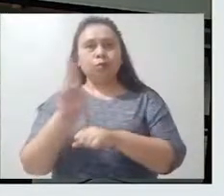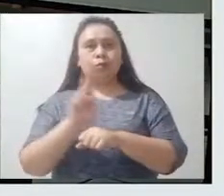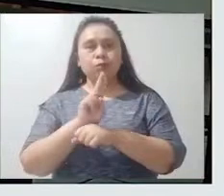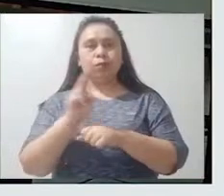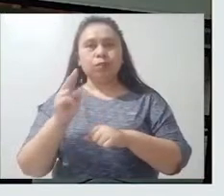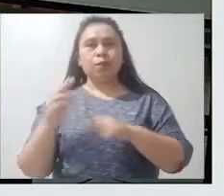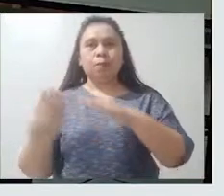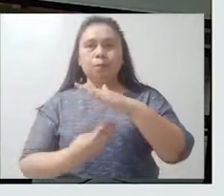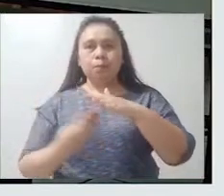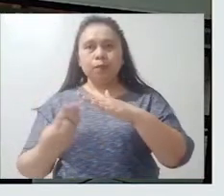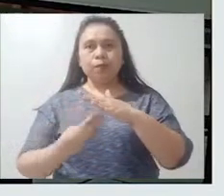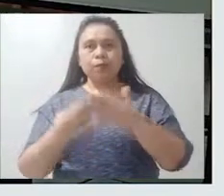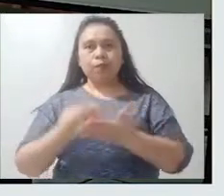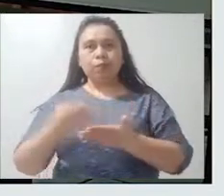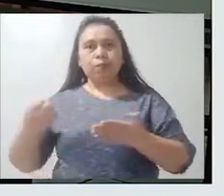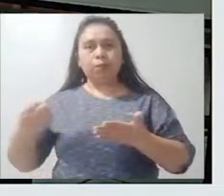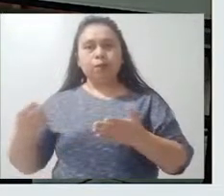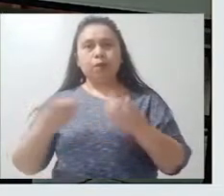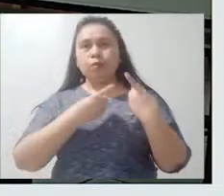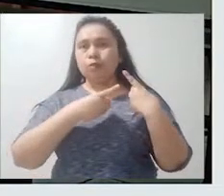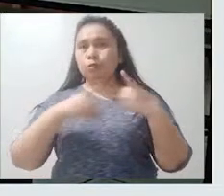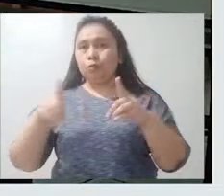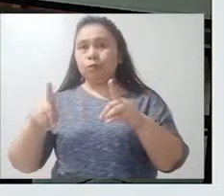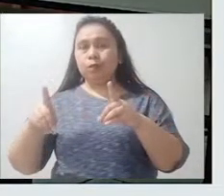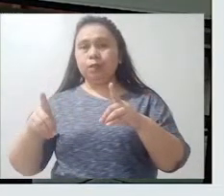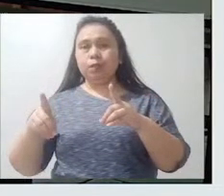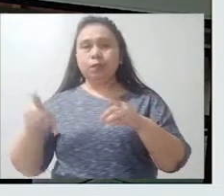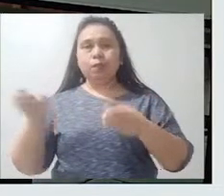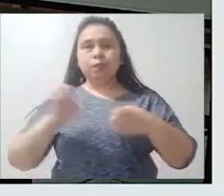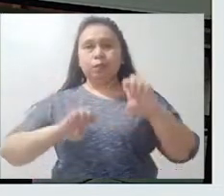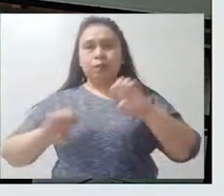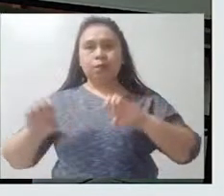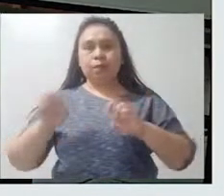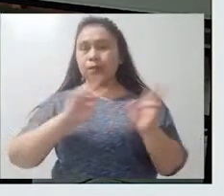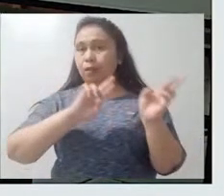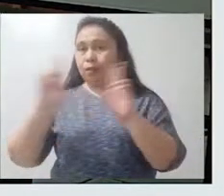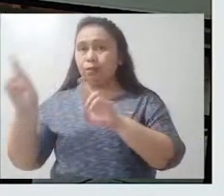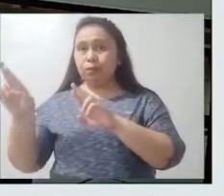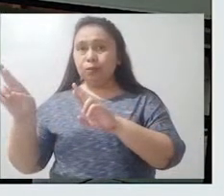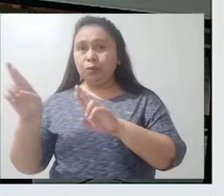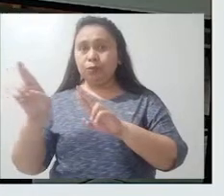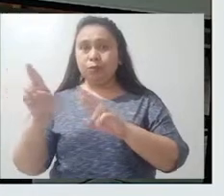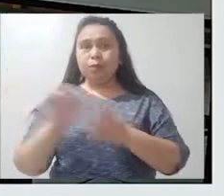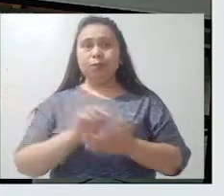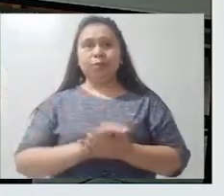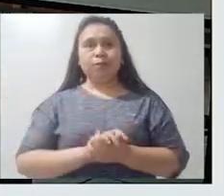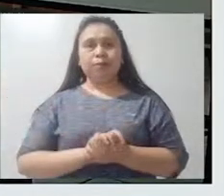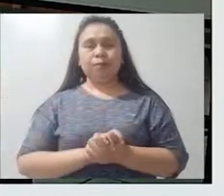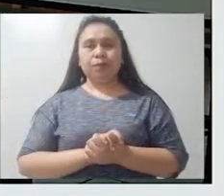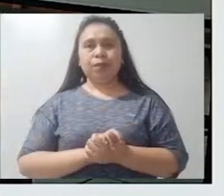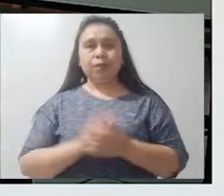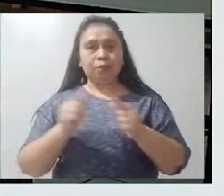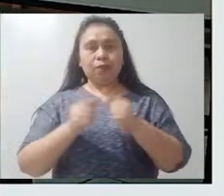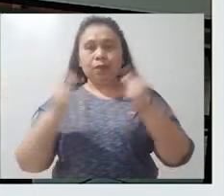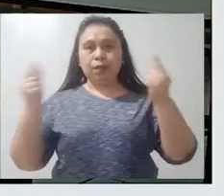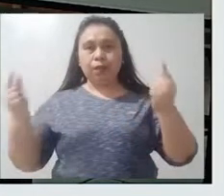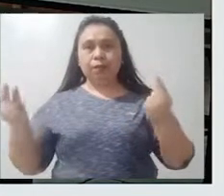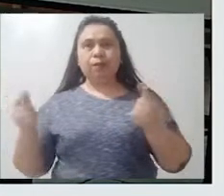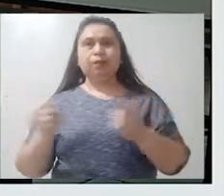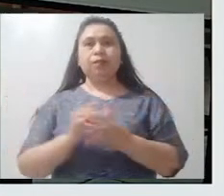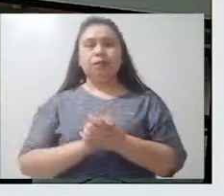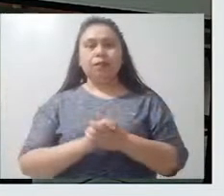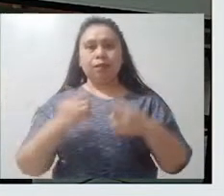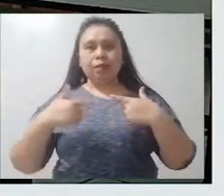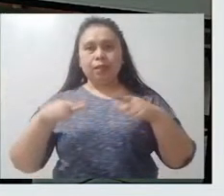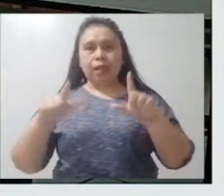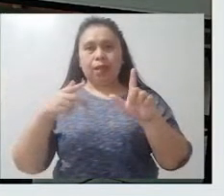basic equipment during experiments. Are you ready? Great! Let's